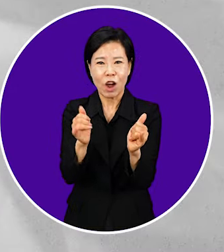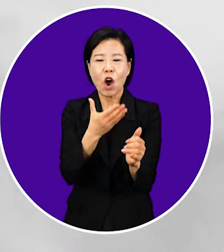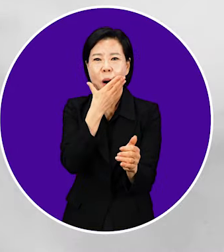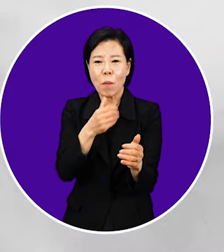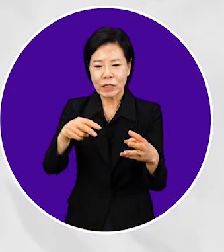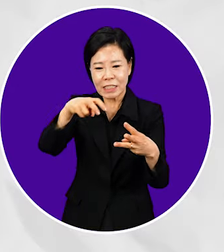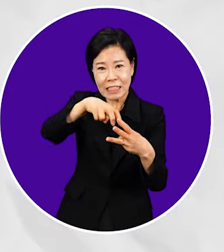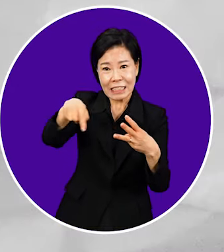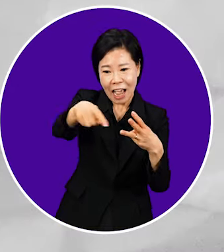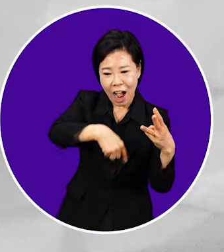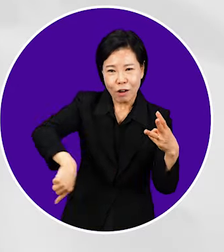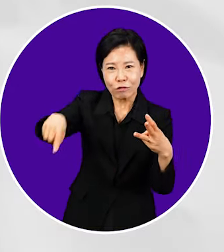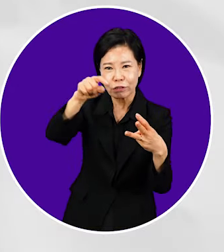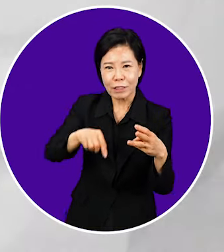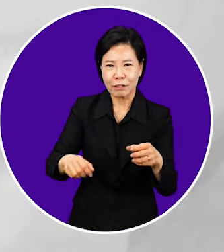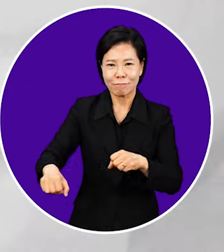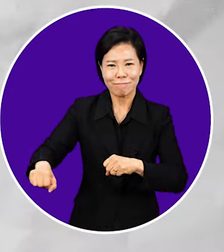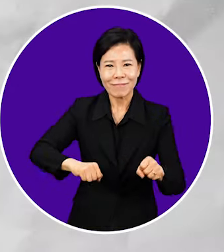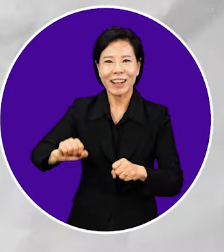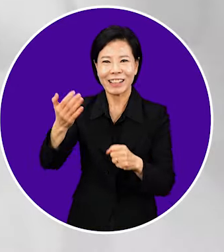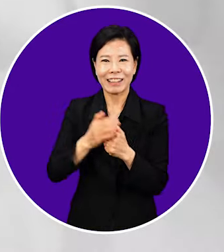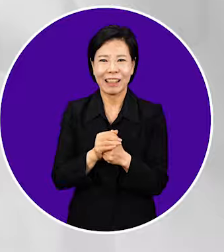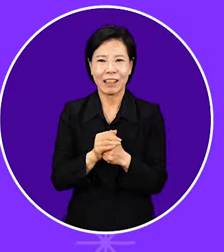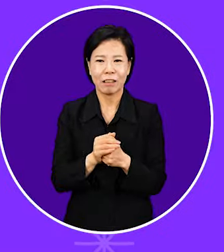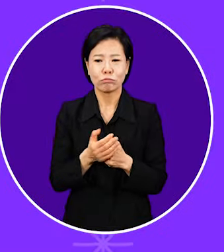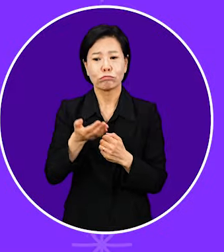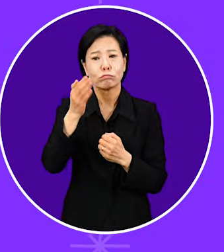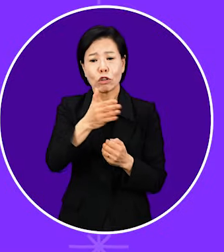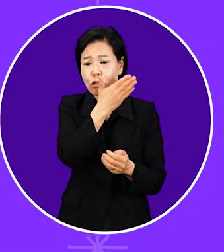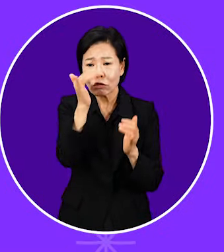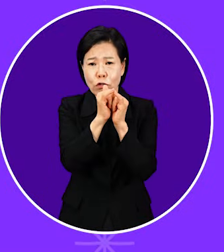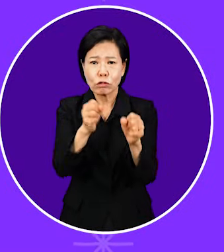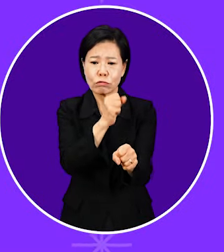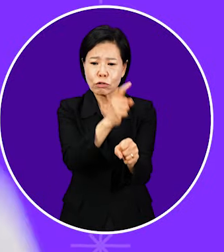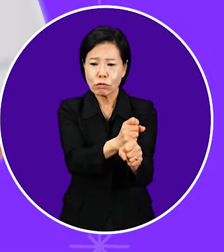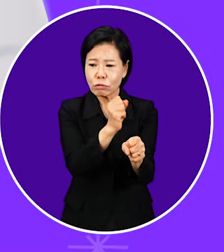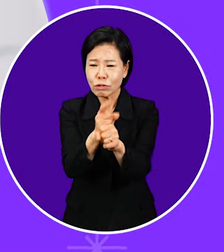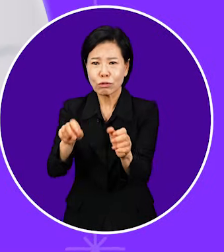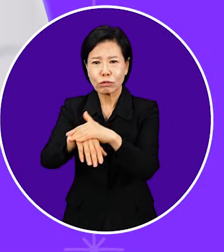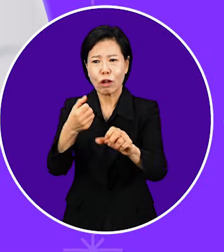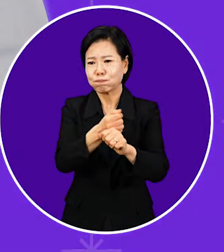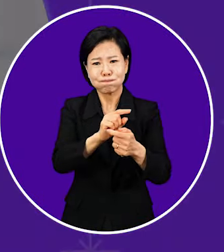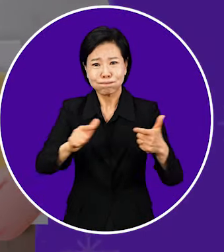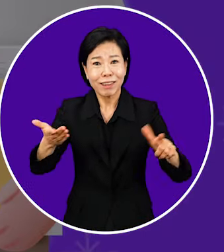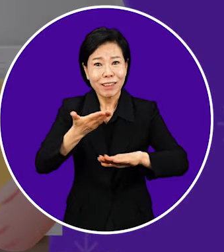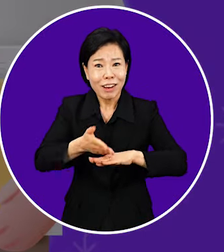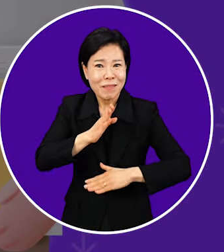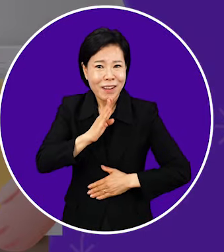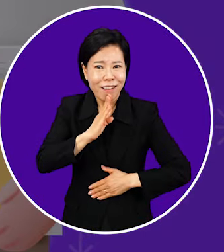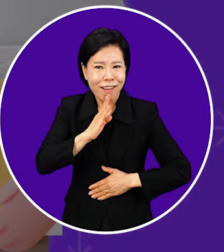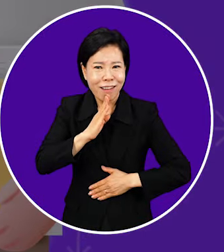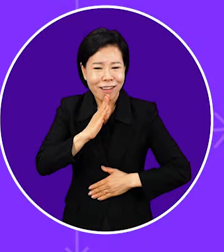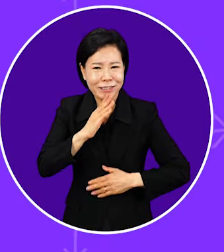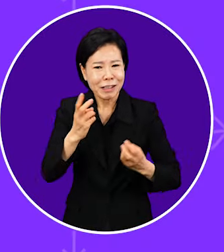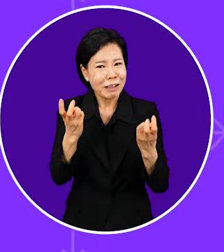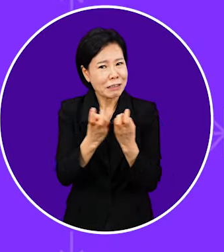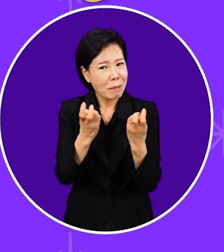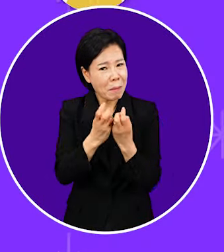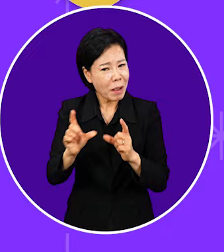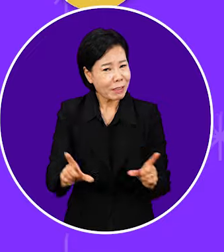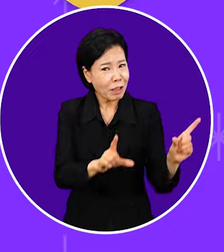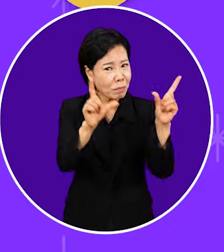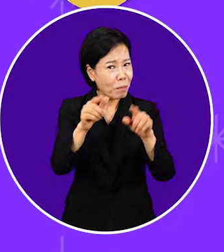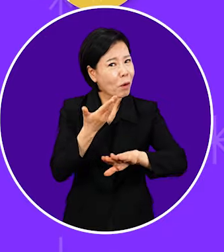시민복지타운과 제주 전역에서 느낄 수 있게 됐습니다. 그런데 청년들도 다 같은 청년이 아니죠. 삶의